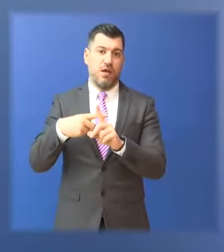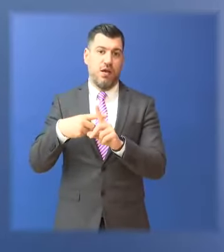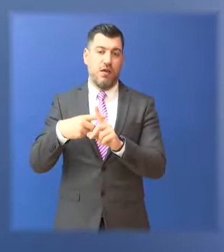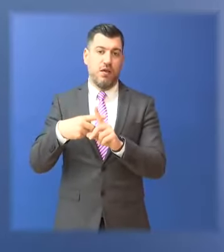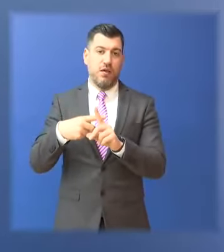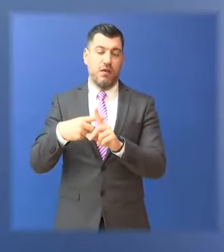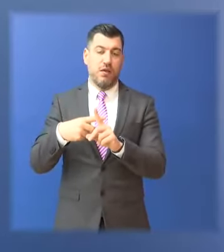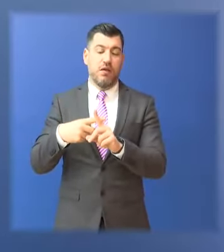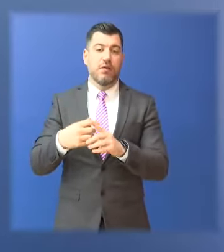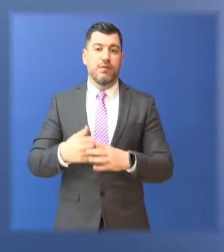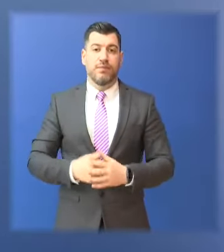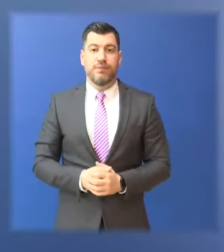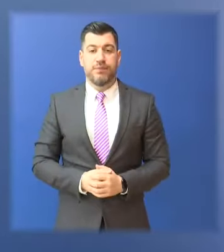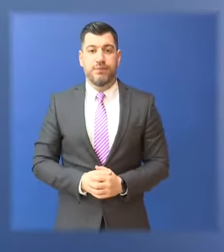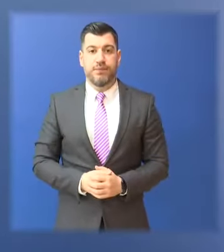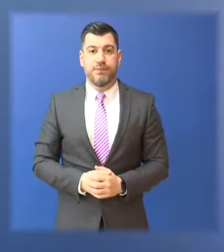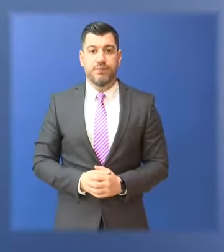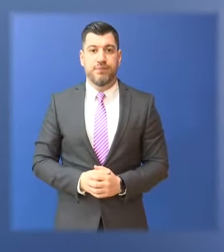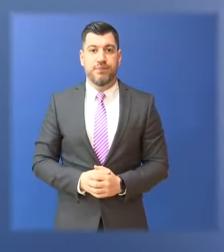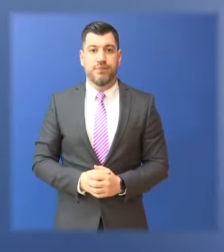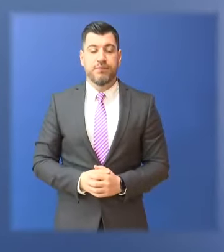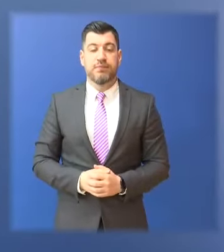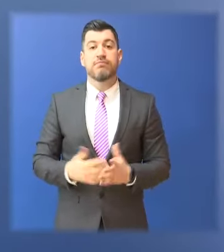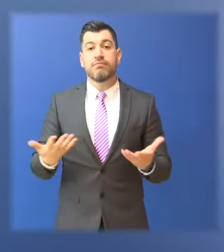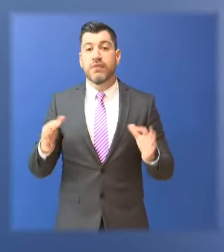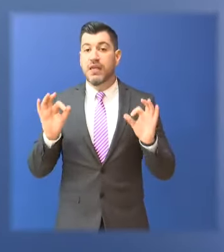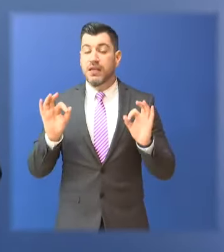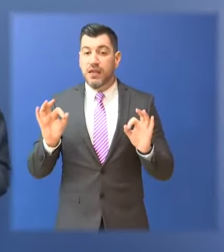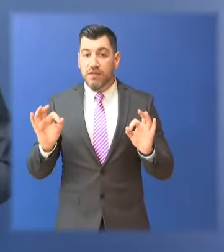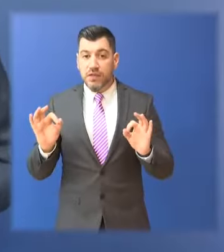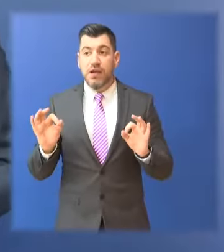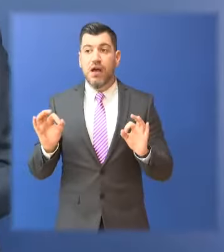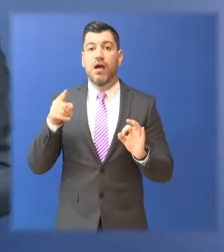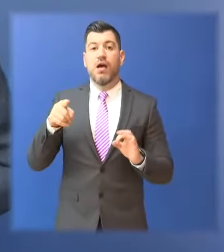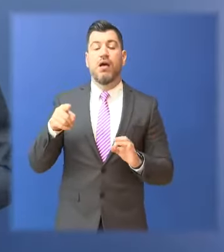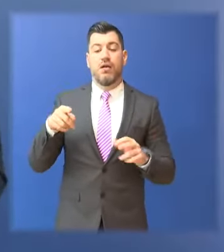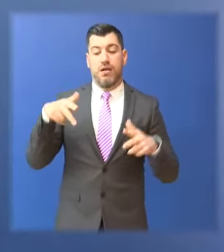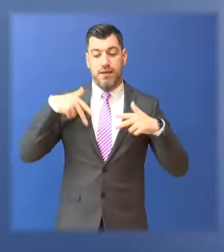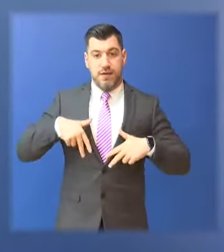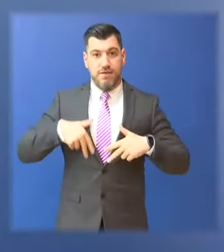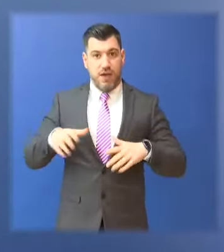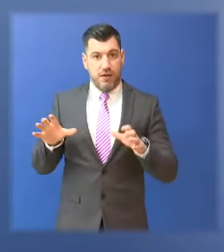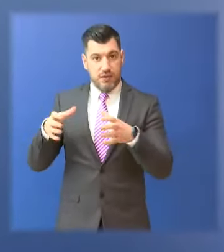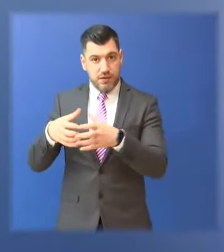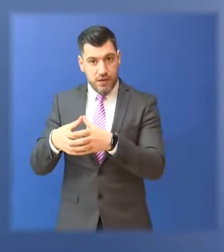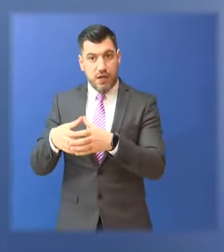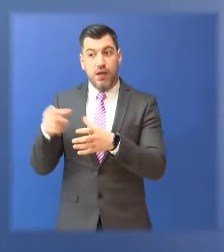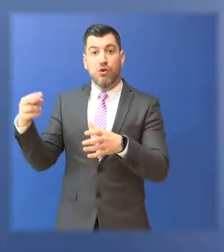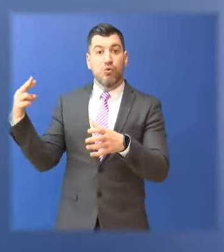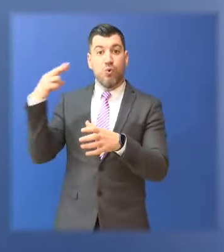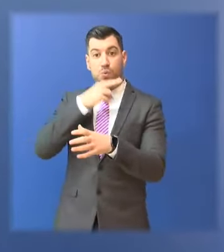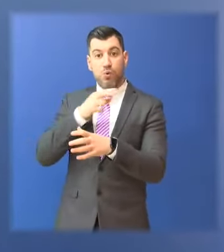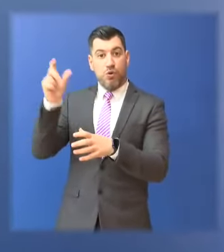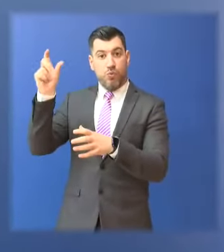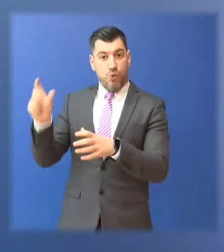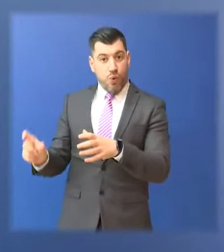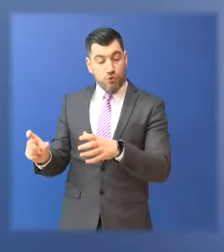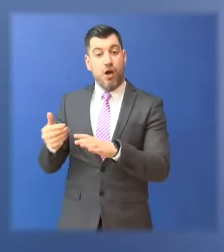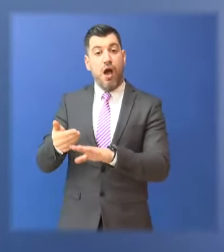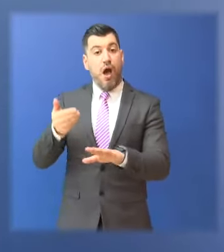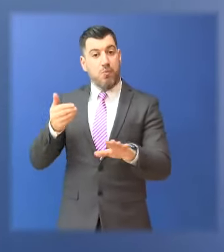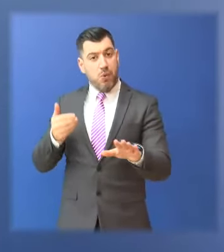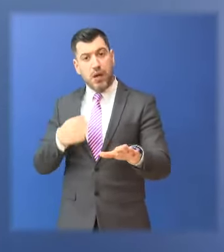το κυβερνών κόμμα και ο πρόεδρος της κοινοβουλευτικής ομάδας της πλειοψηφίας και πρωθυπουργός της χώρας βάζει από